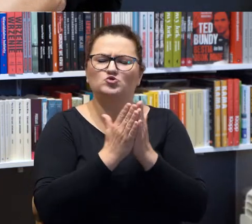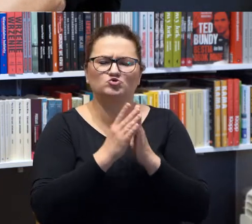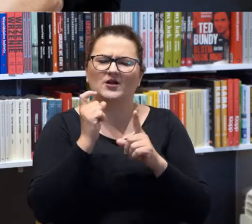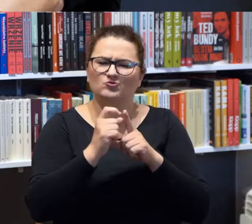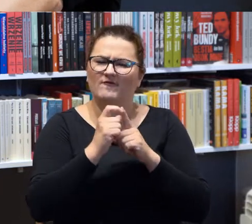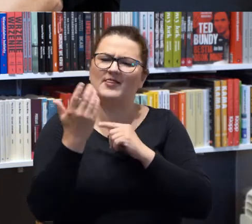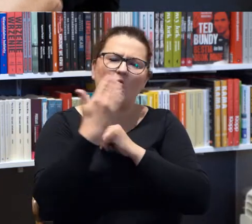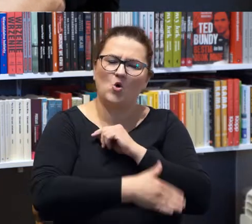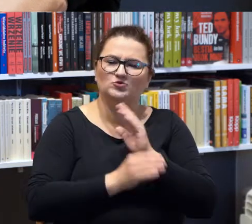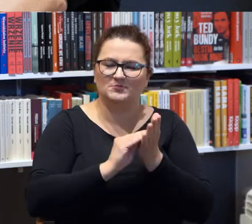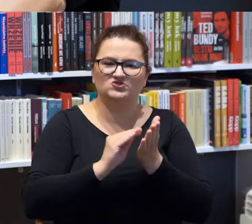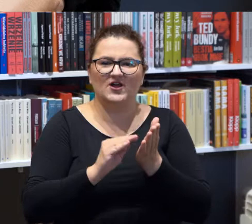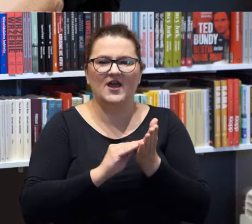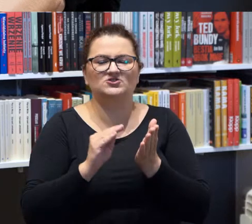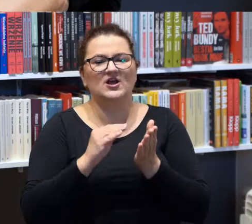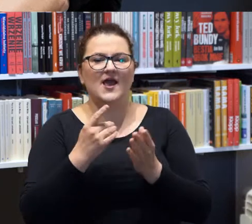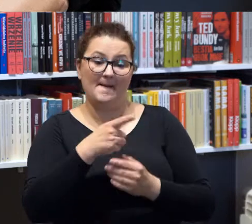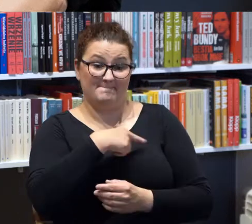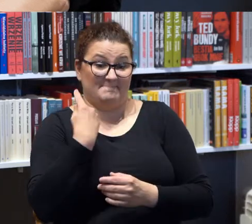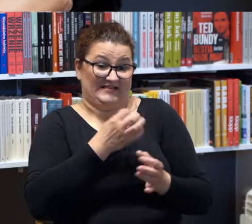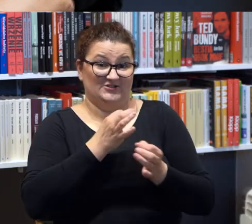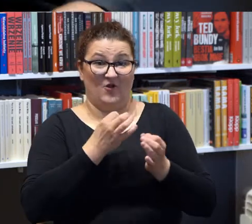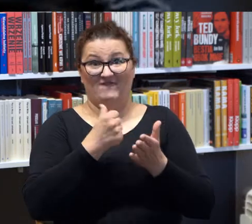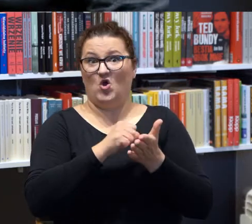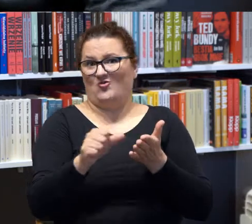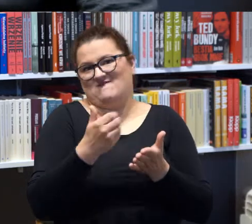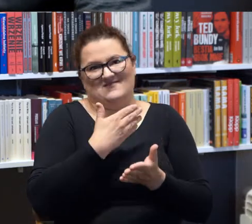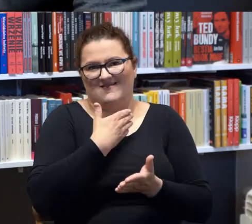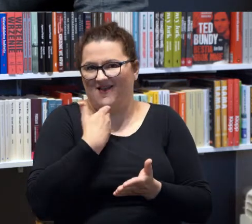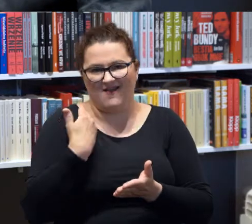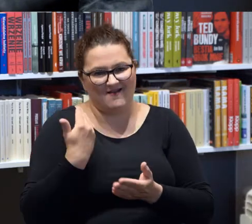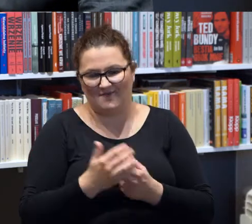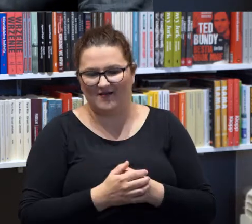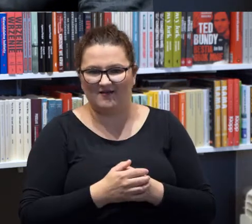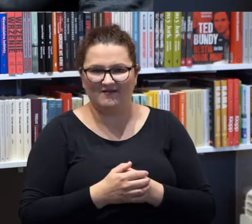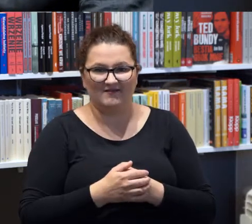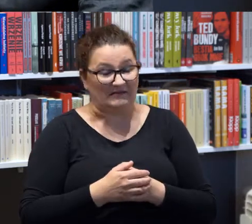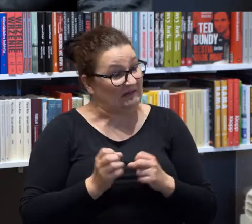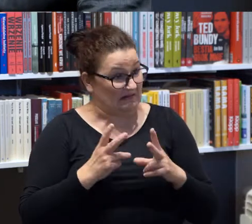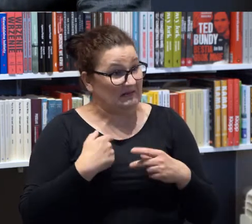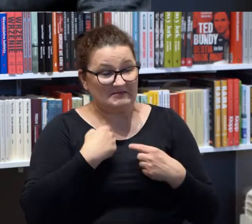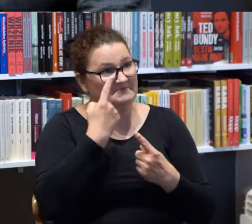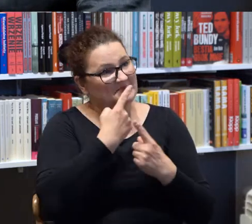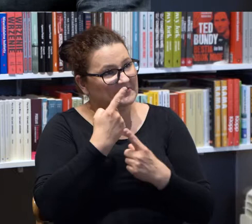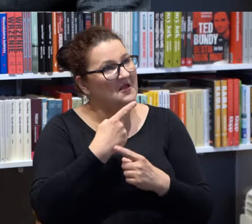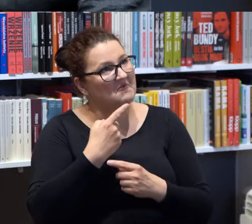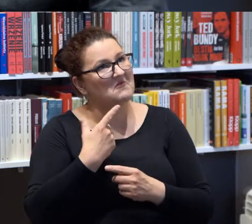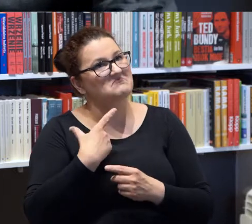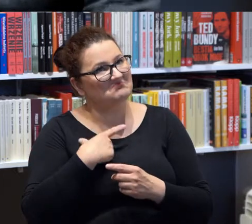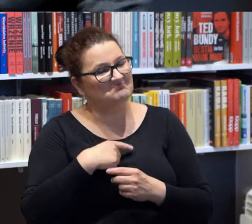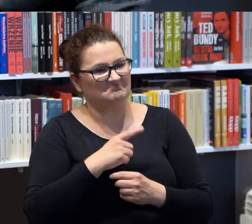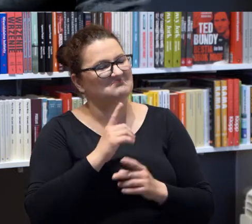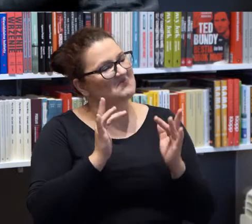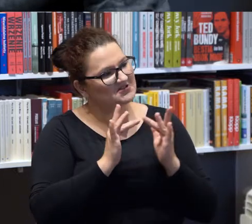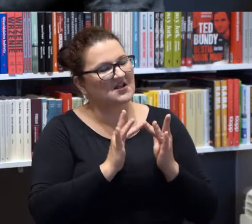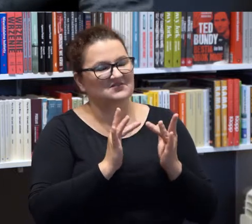że tak. Nasze historie wcale nie są takie wyjątkowe. Tak. Nie myślałam o tym w tych kategoriach, ale faktycznie znowu masz